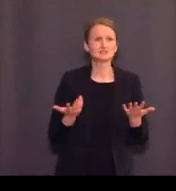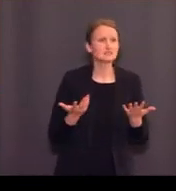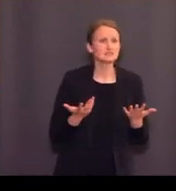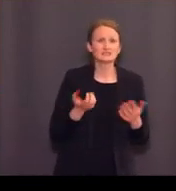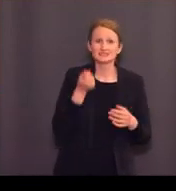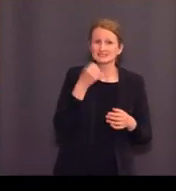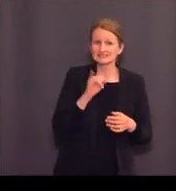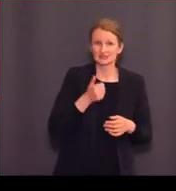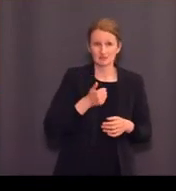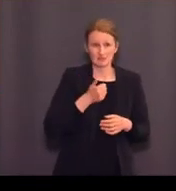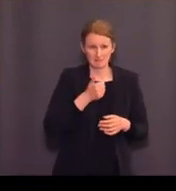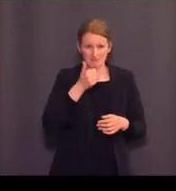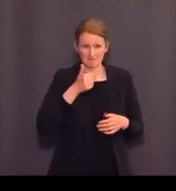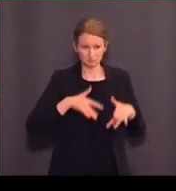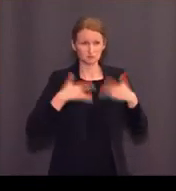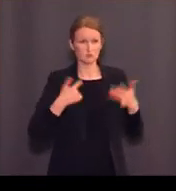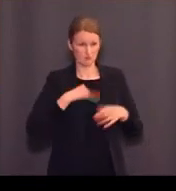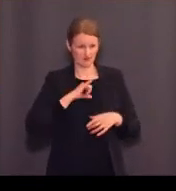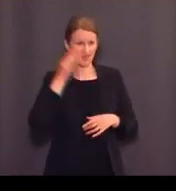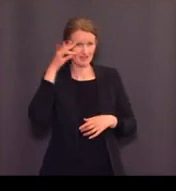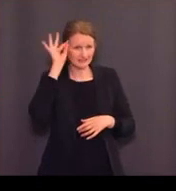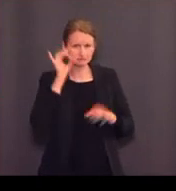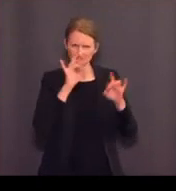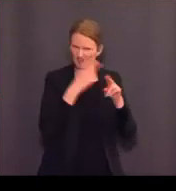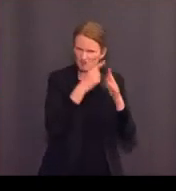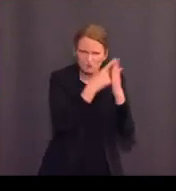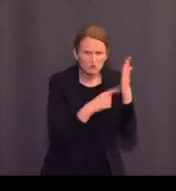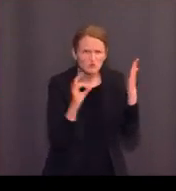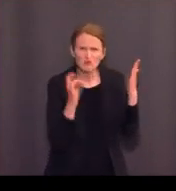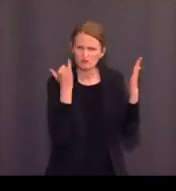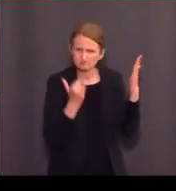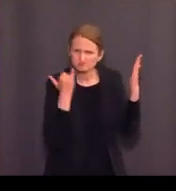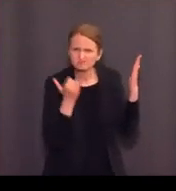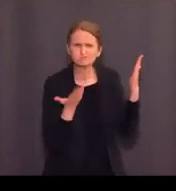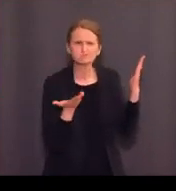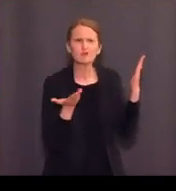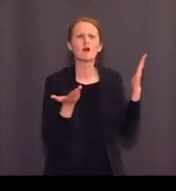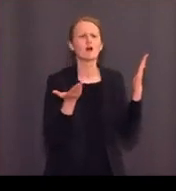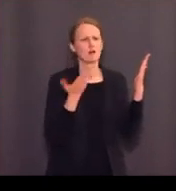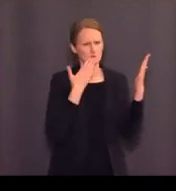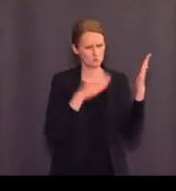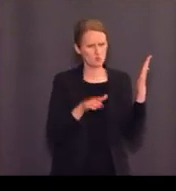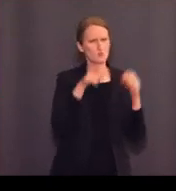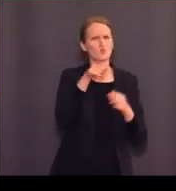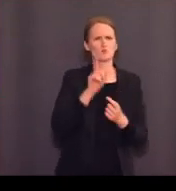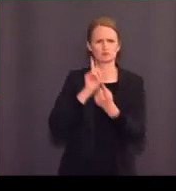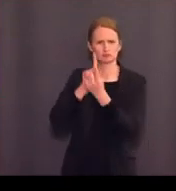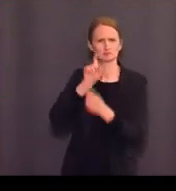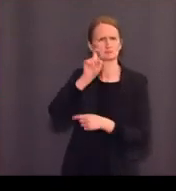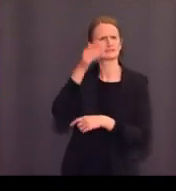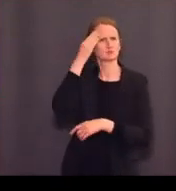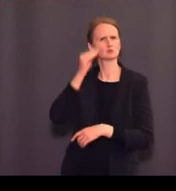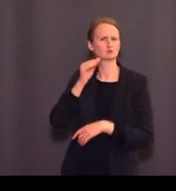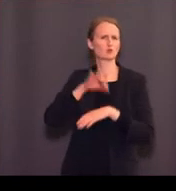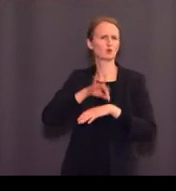la liste, il est alors préférable de consulter votre médecin généraliste habituel,